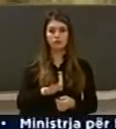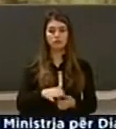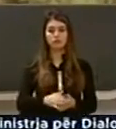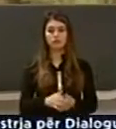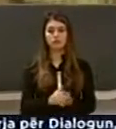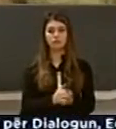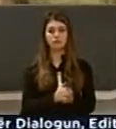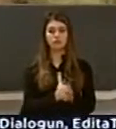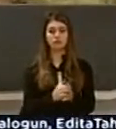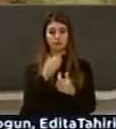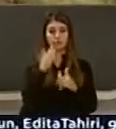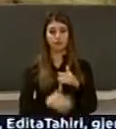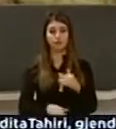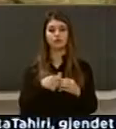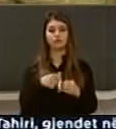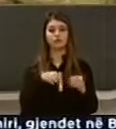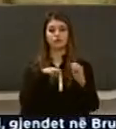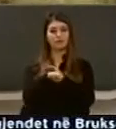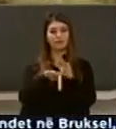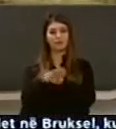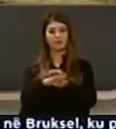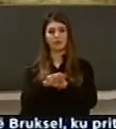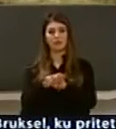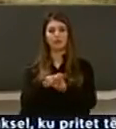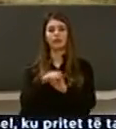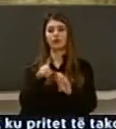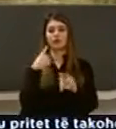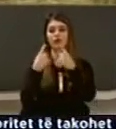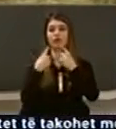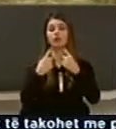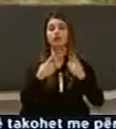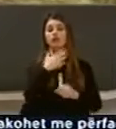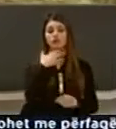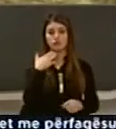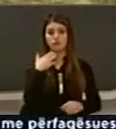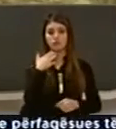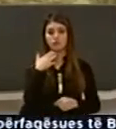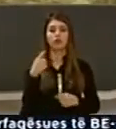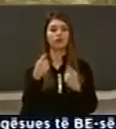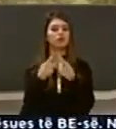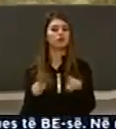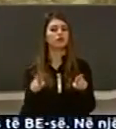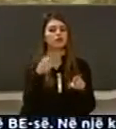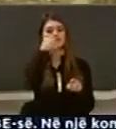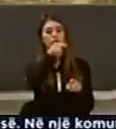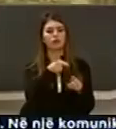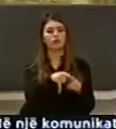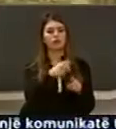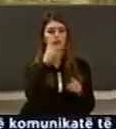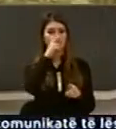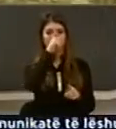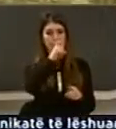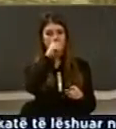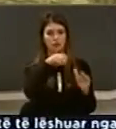Për fund, migrimi ilegal për të cilin po flasim kaq shumë, çka dallon prej atij legal, më thoni ju lutem, përderisa populli